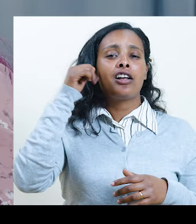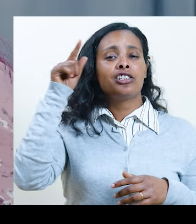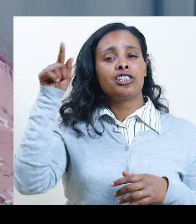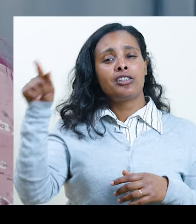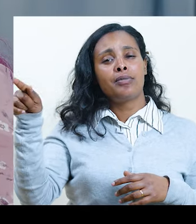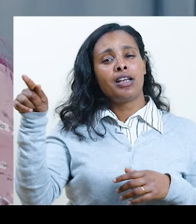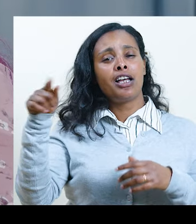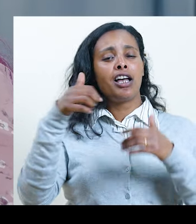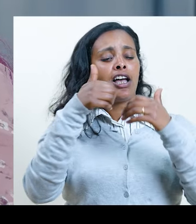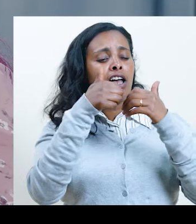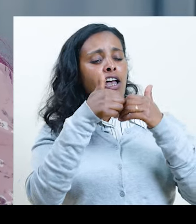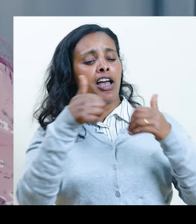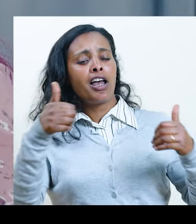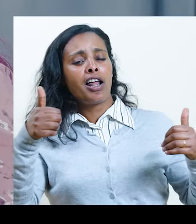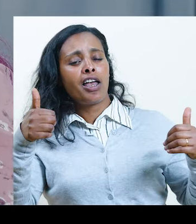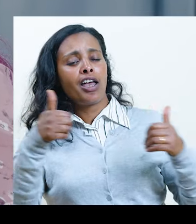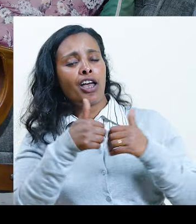አልቅሻለኝ ካንተ